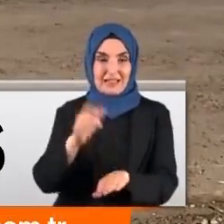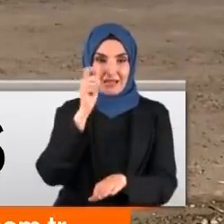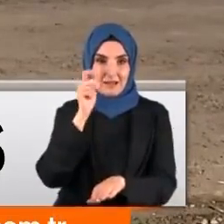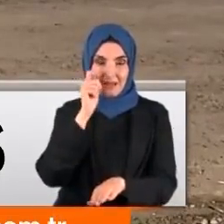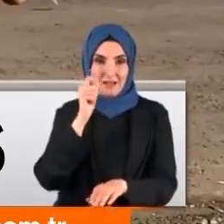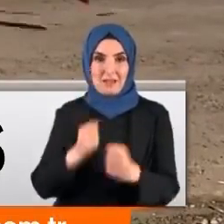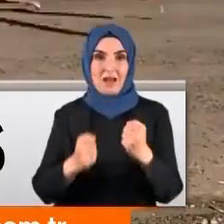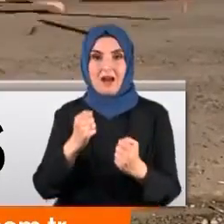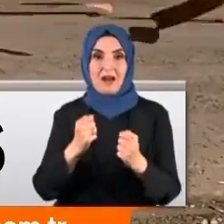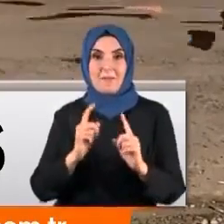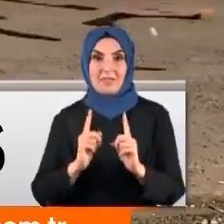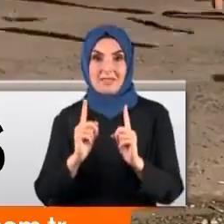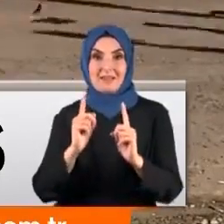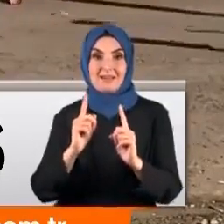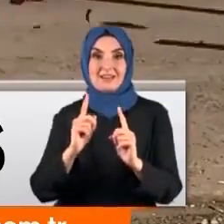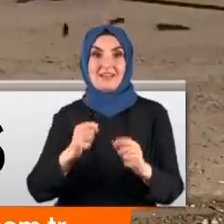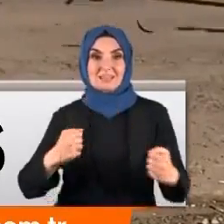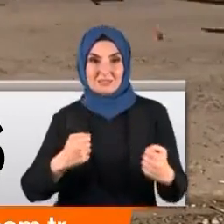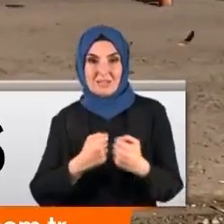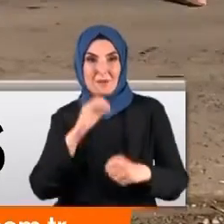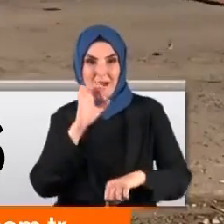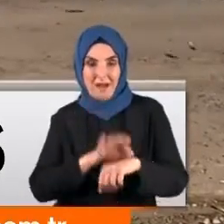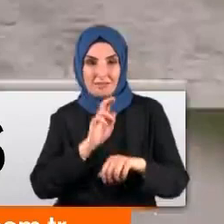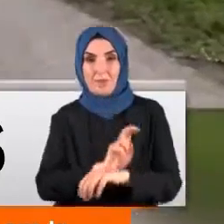Çibotarev hamlesini yaptı.